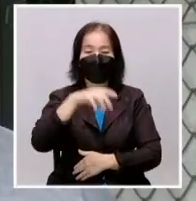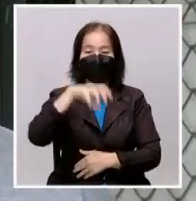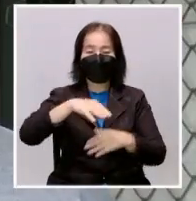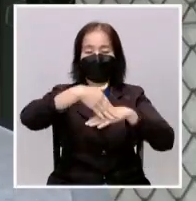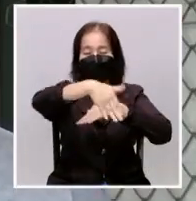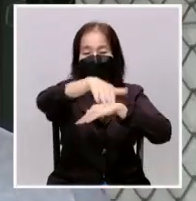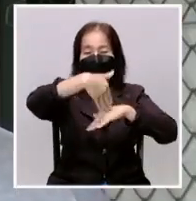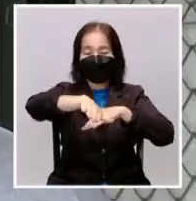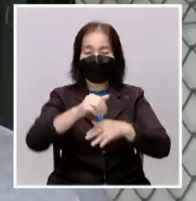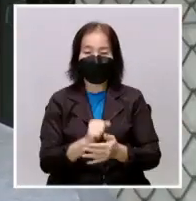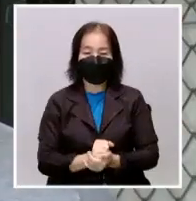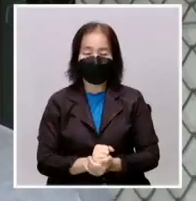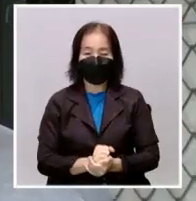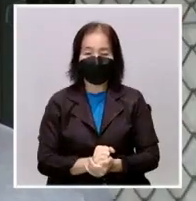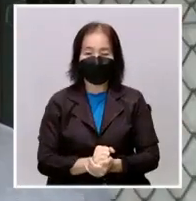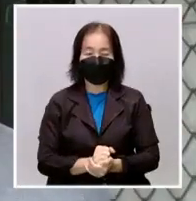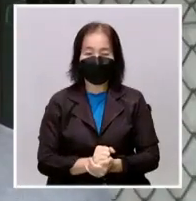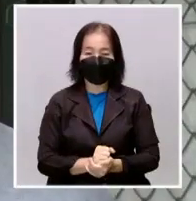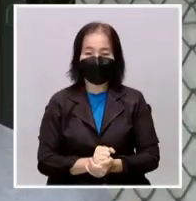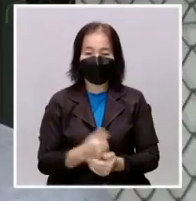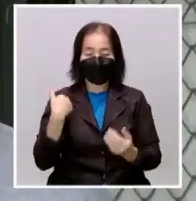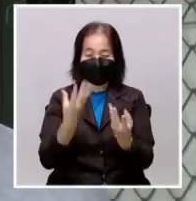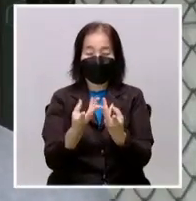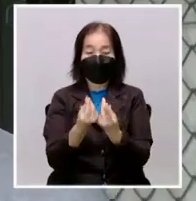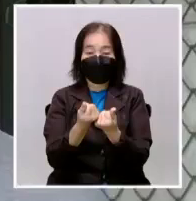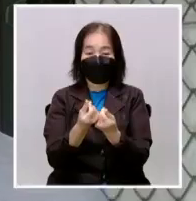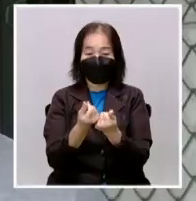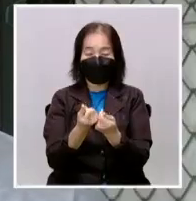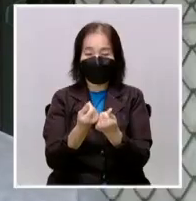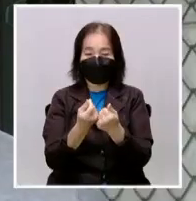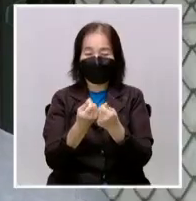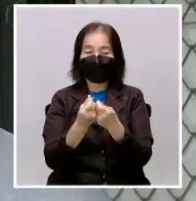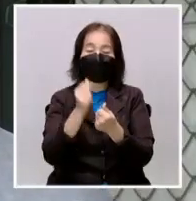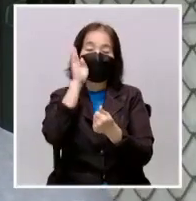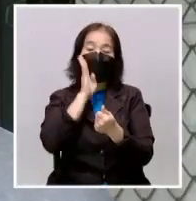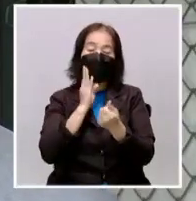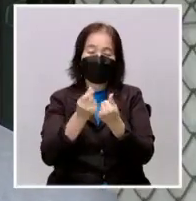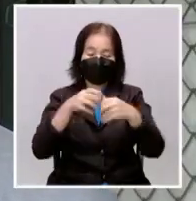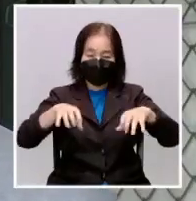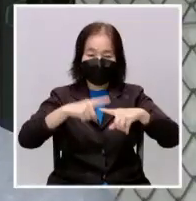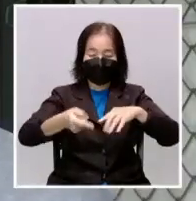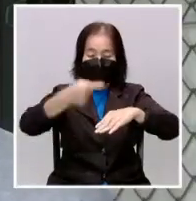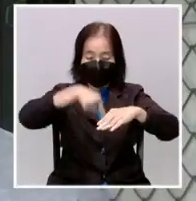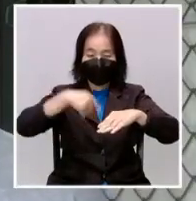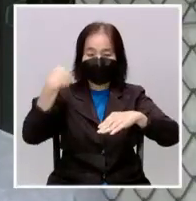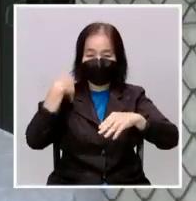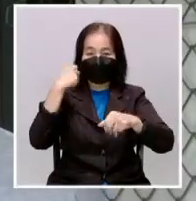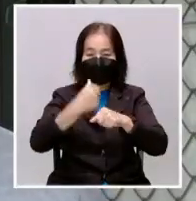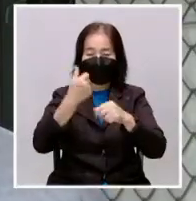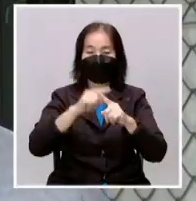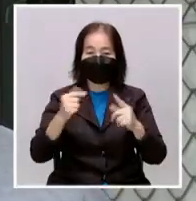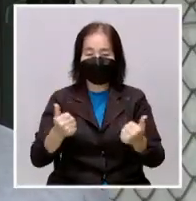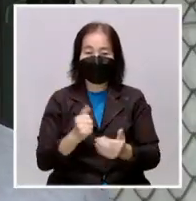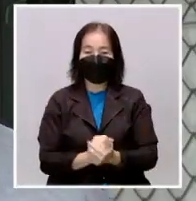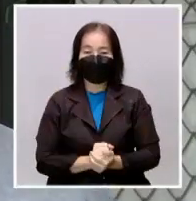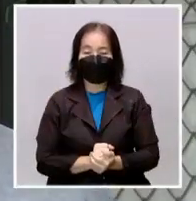ำแพงไอ้นอกรั้วของกระสอบทรายมันก็จะท่วมแต่ทั้งไงมันก็ยังสามารถกู้ได้เพราะไอ้ตรงนี้